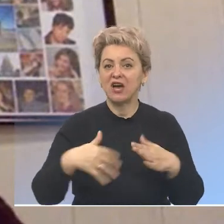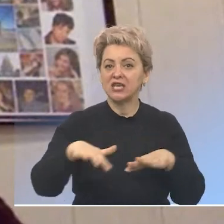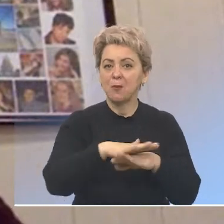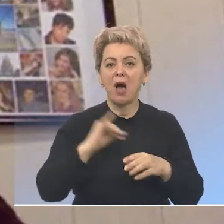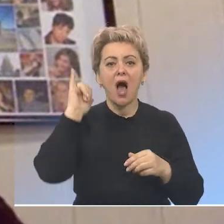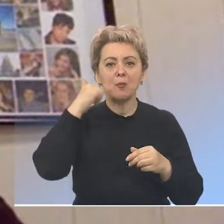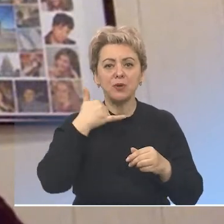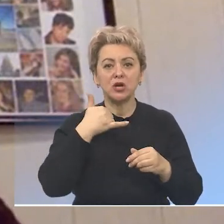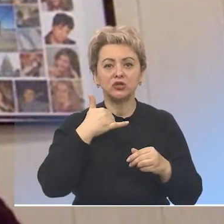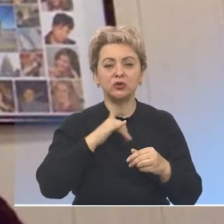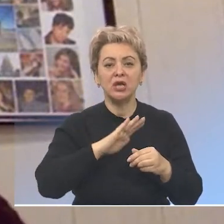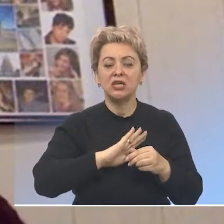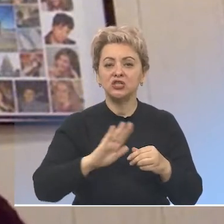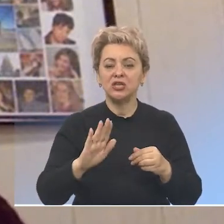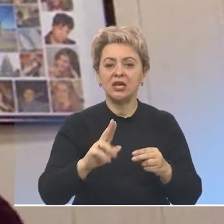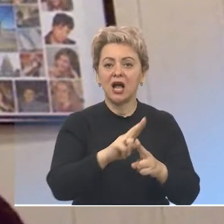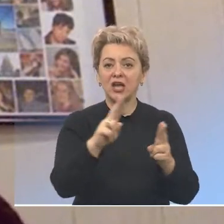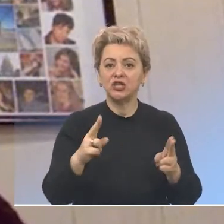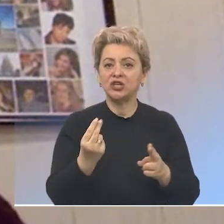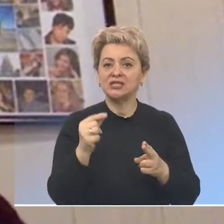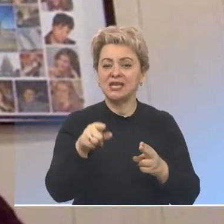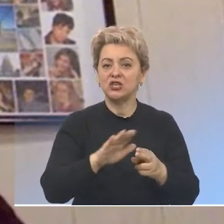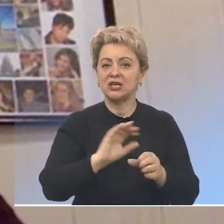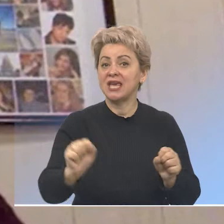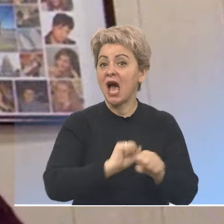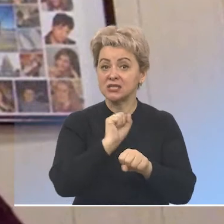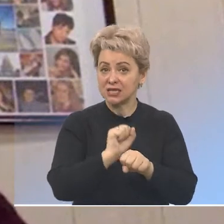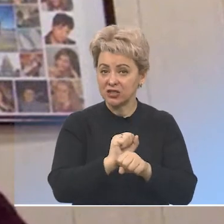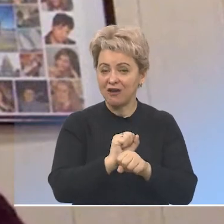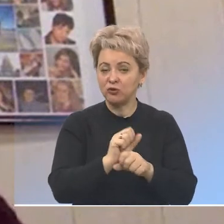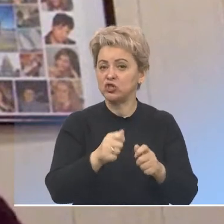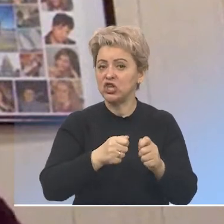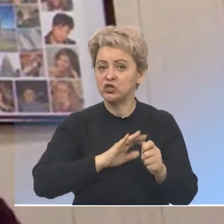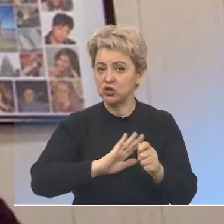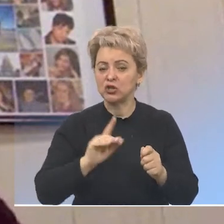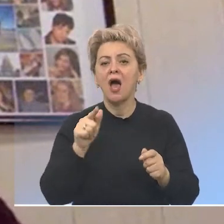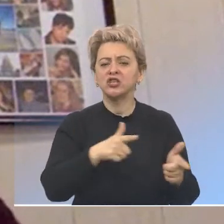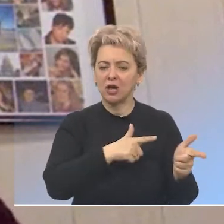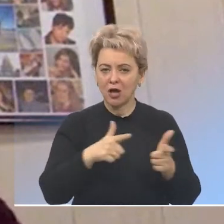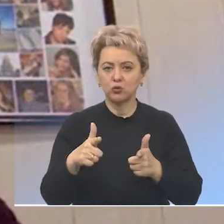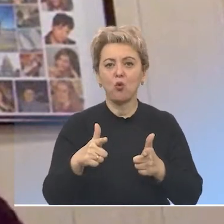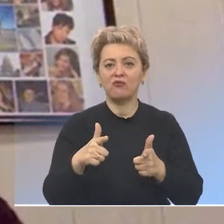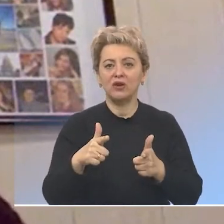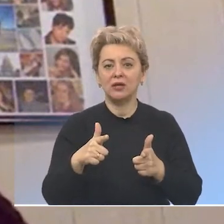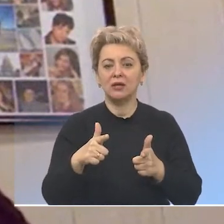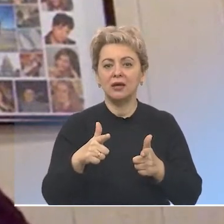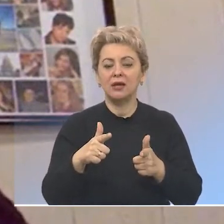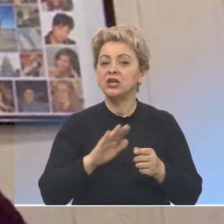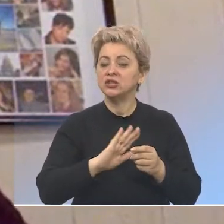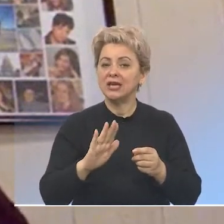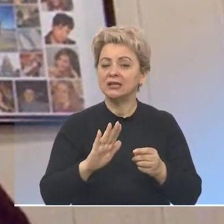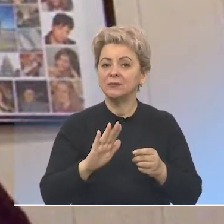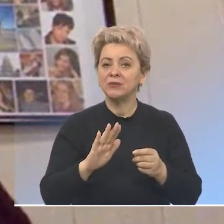своей массе операторы не удерживают никаких денежных средств, они готовы